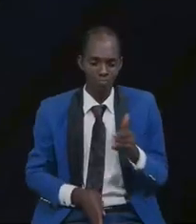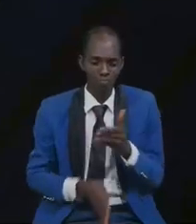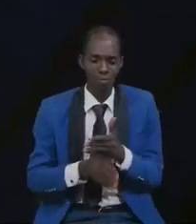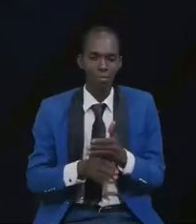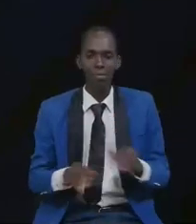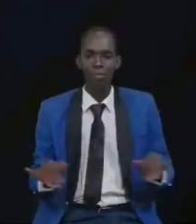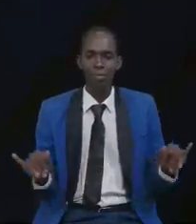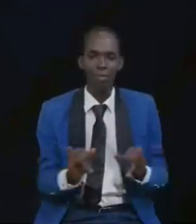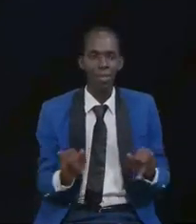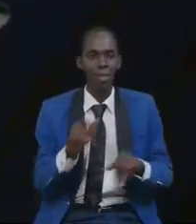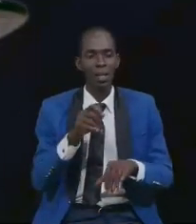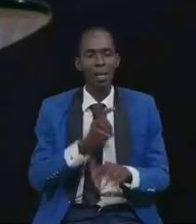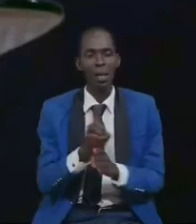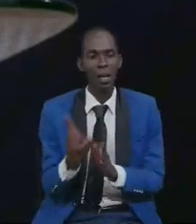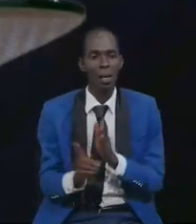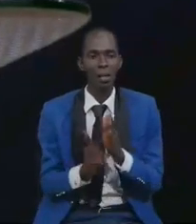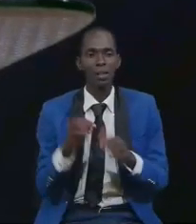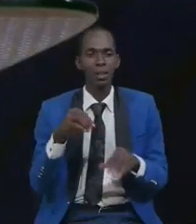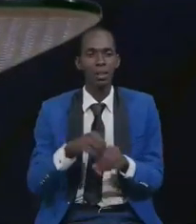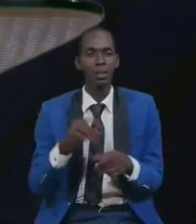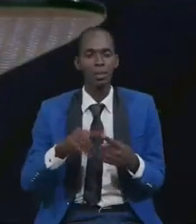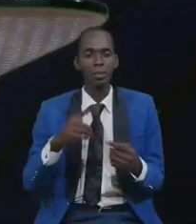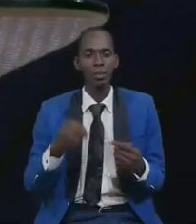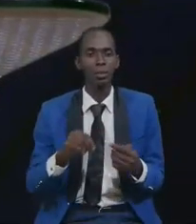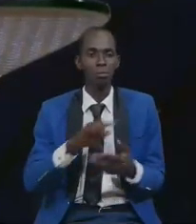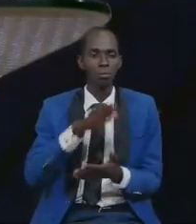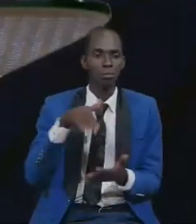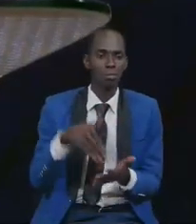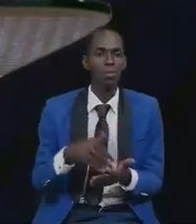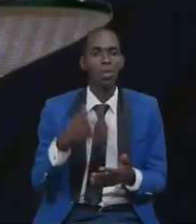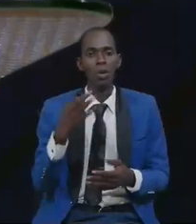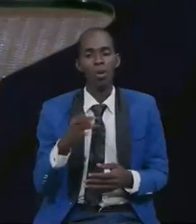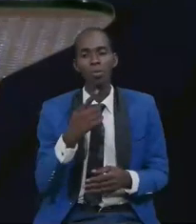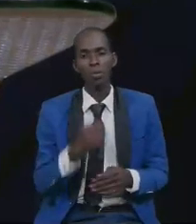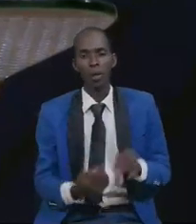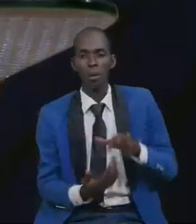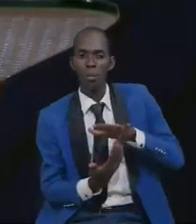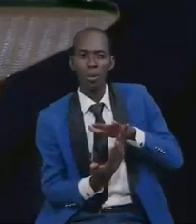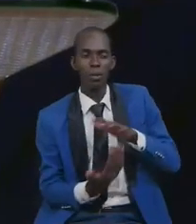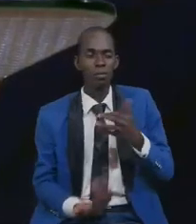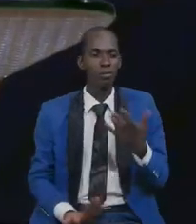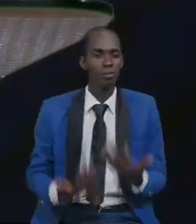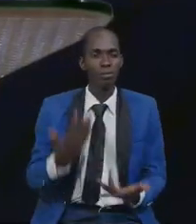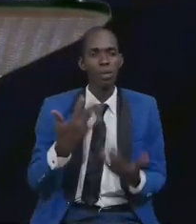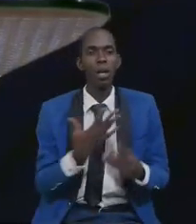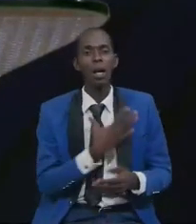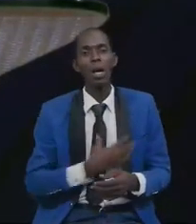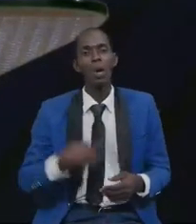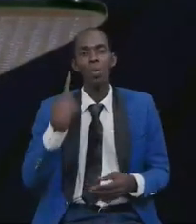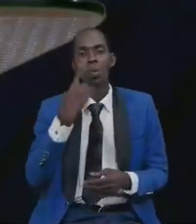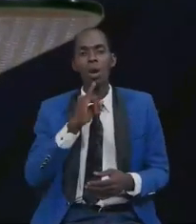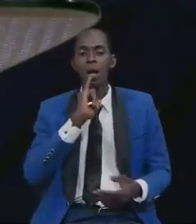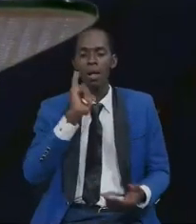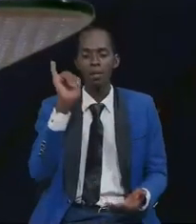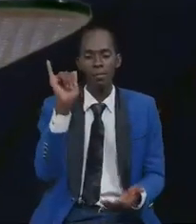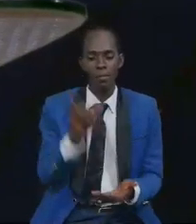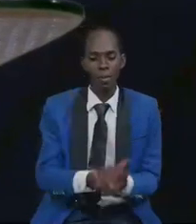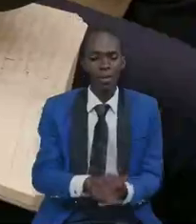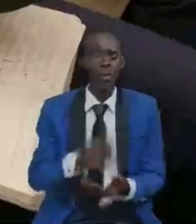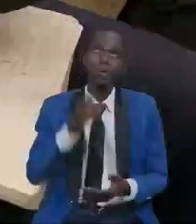au milieu d'une fournaise ardente. Et quel est le Dieu qui